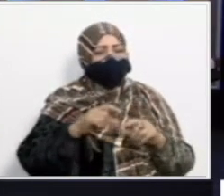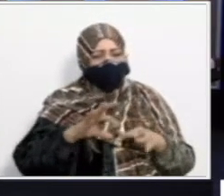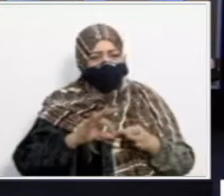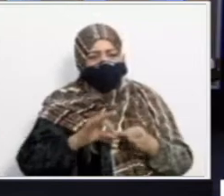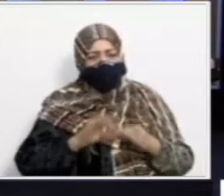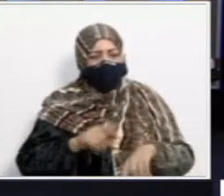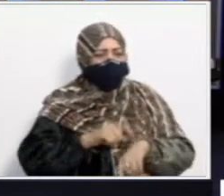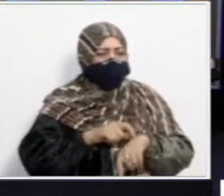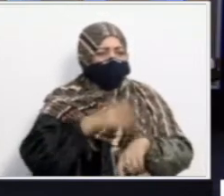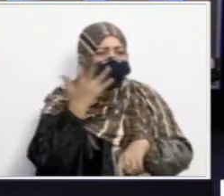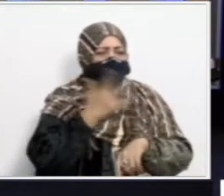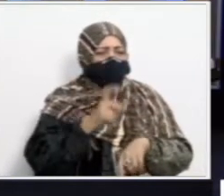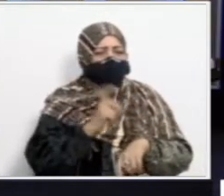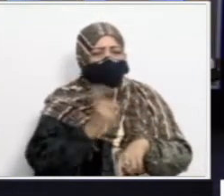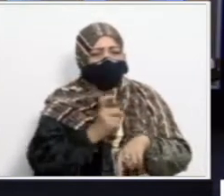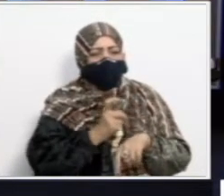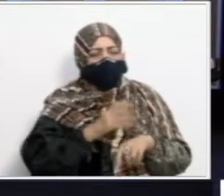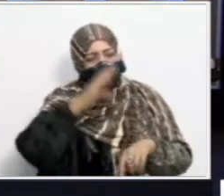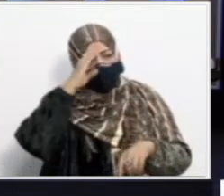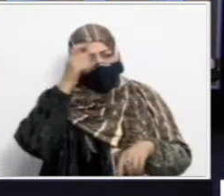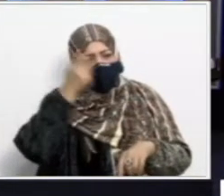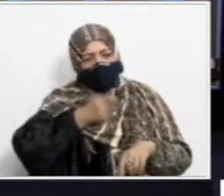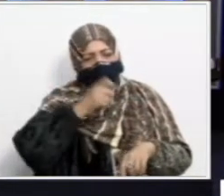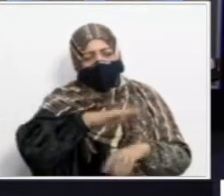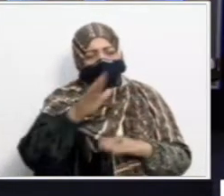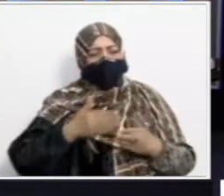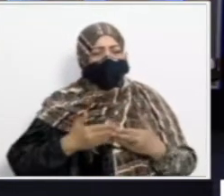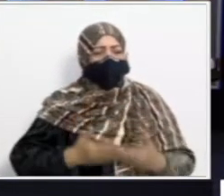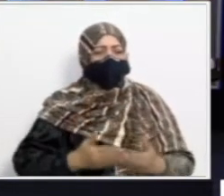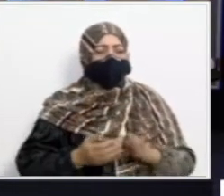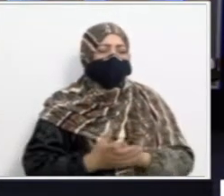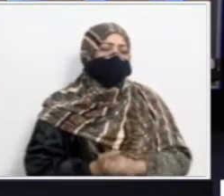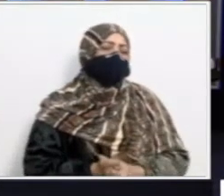بارك الله فيك. شكرا جزيلا. شكرا. وإياكم ان شاء الله. بارك الله فيك.